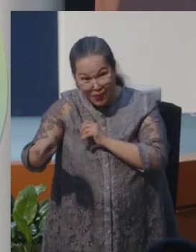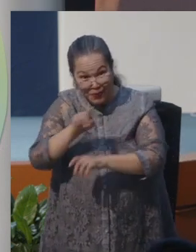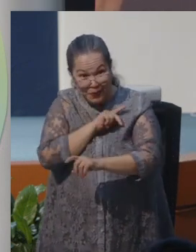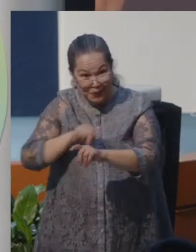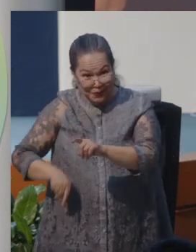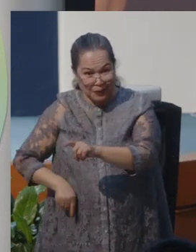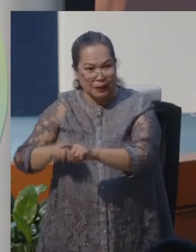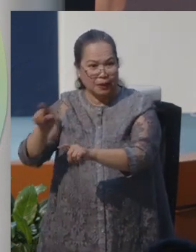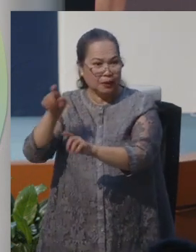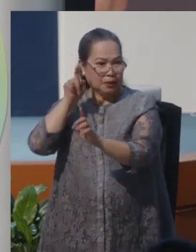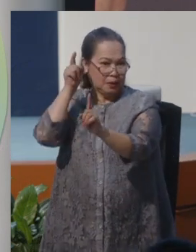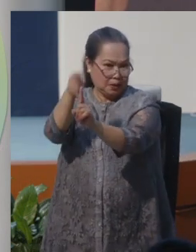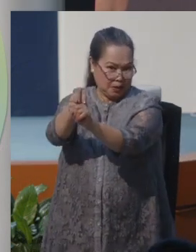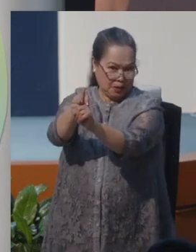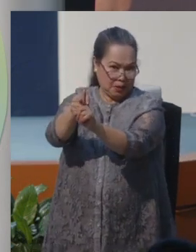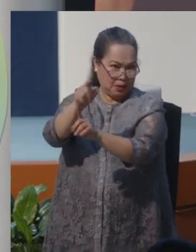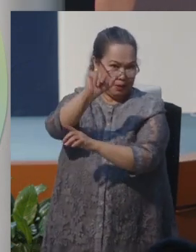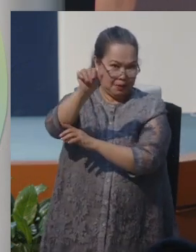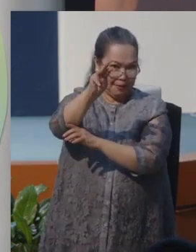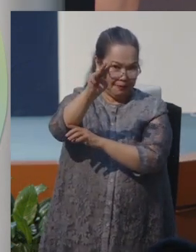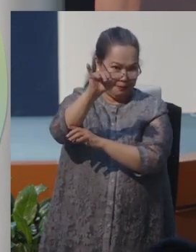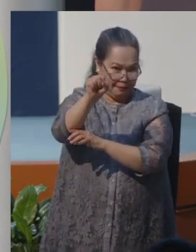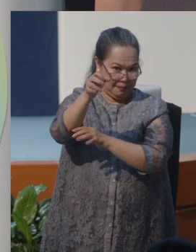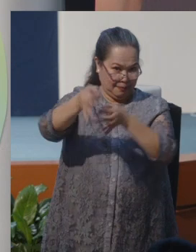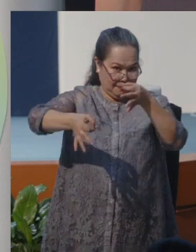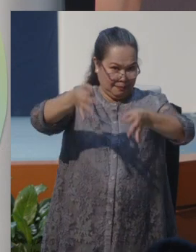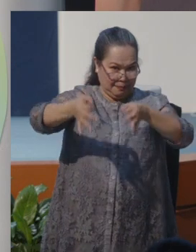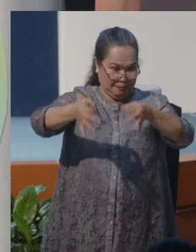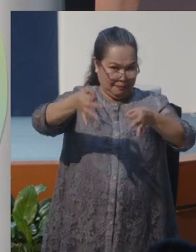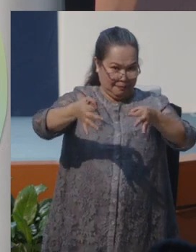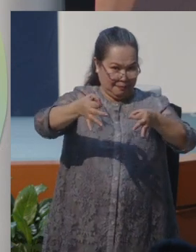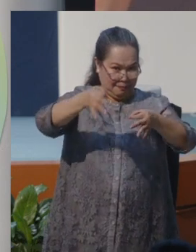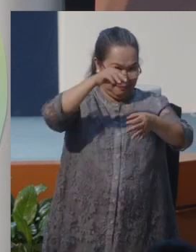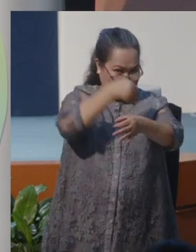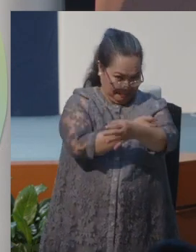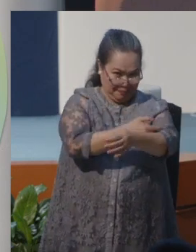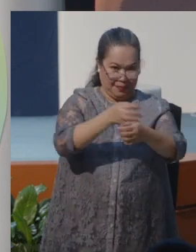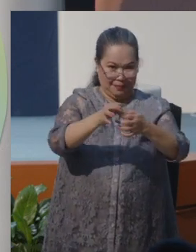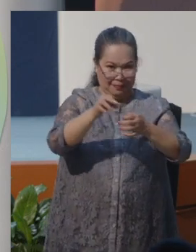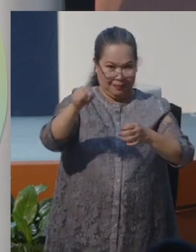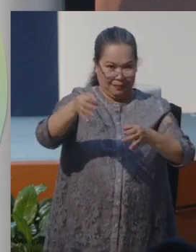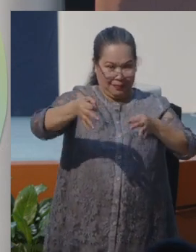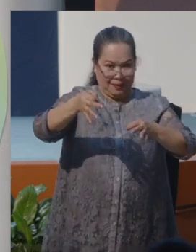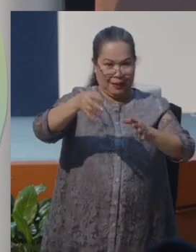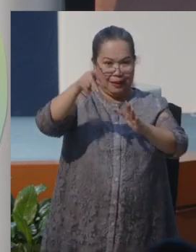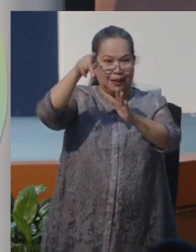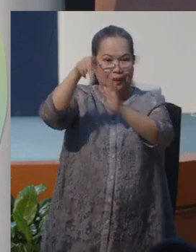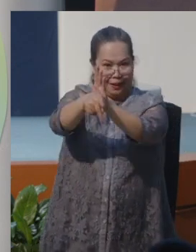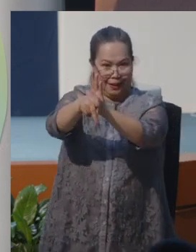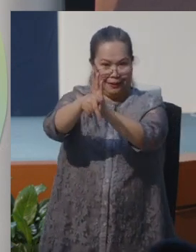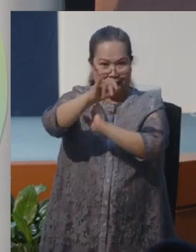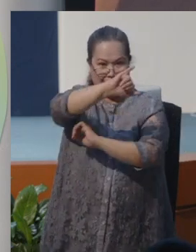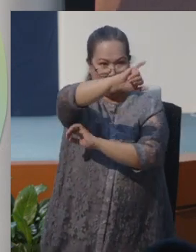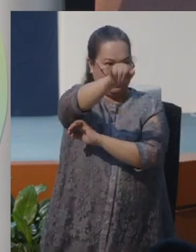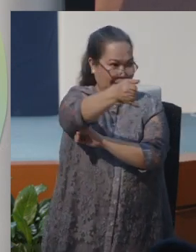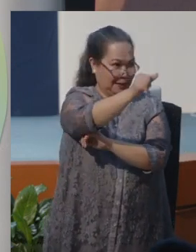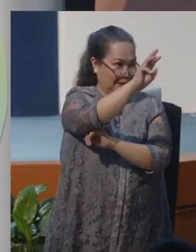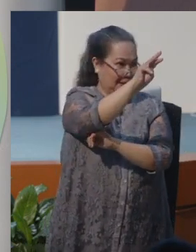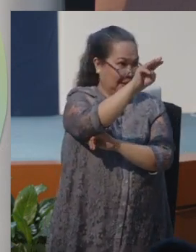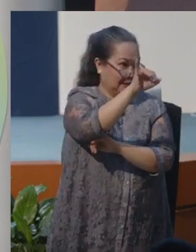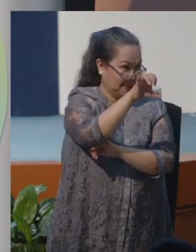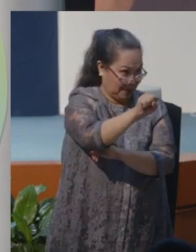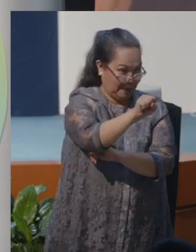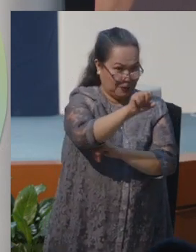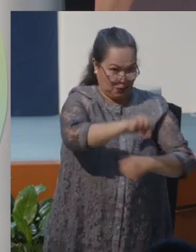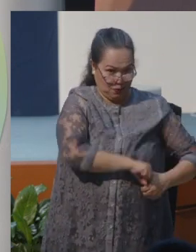na nag-try kay Jesus. At pinapatay niya si James. He killed James, the brother of John, with the